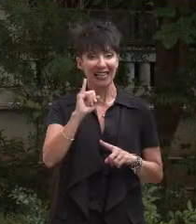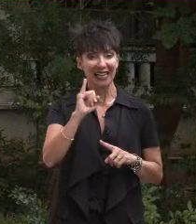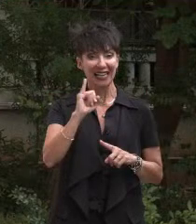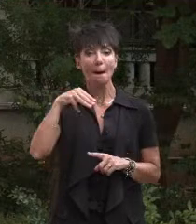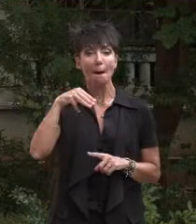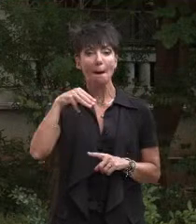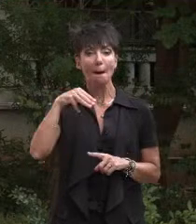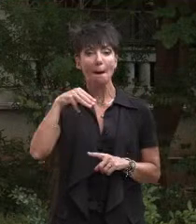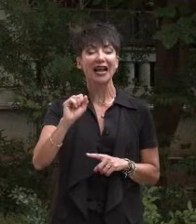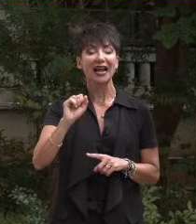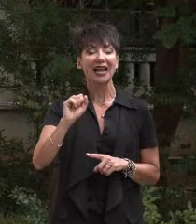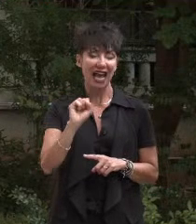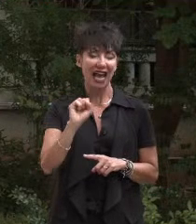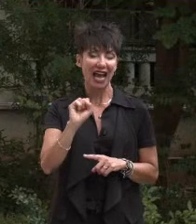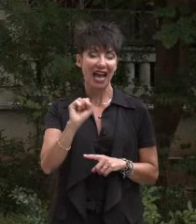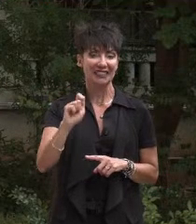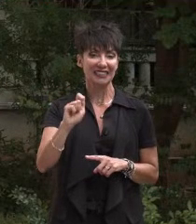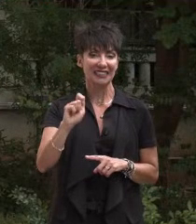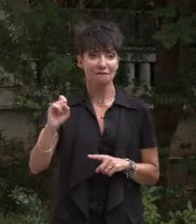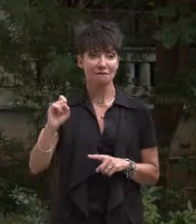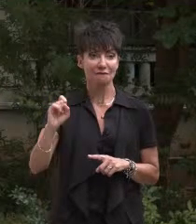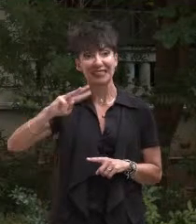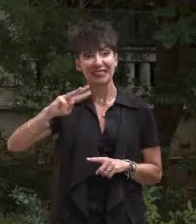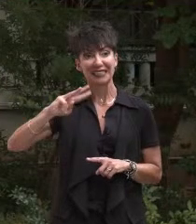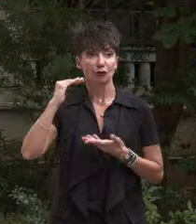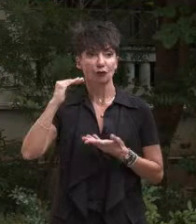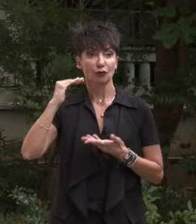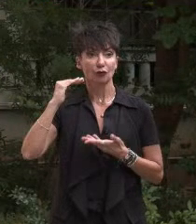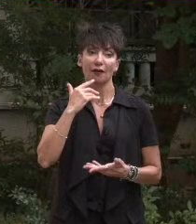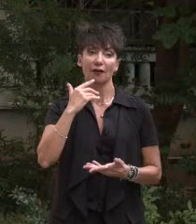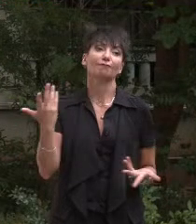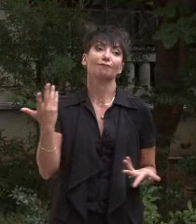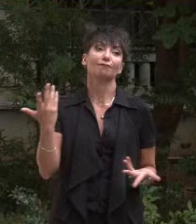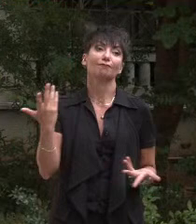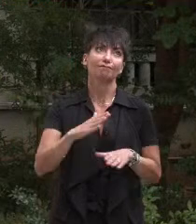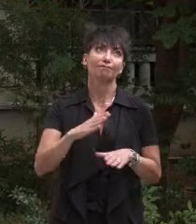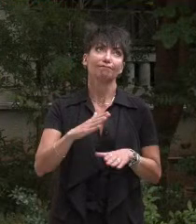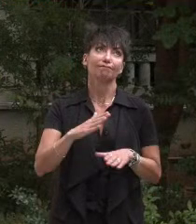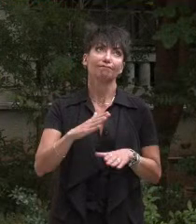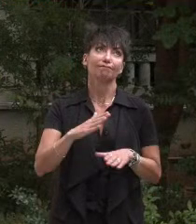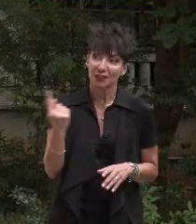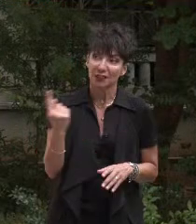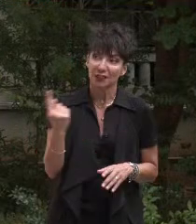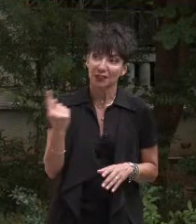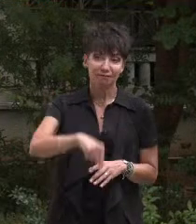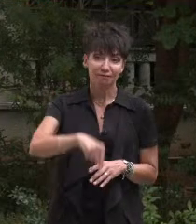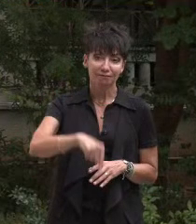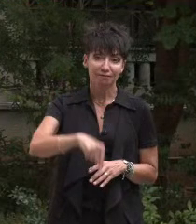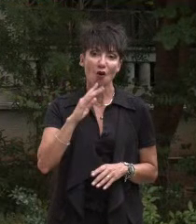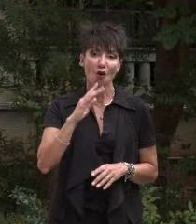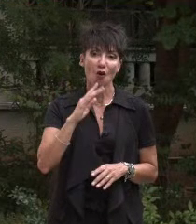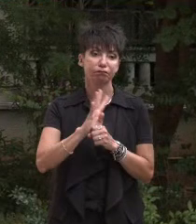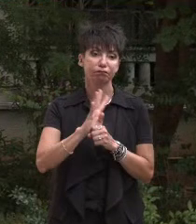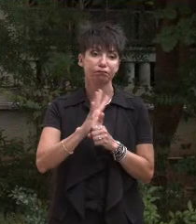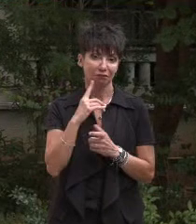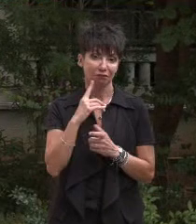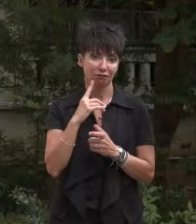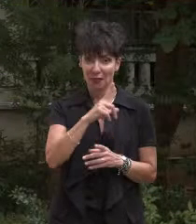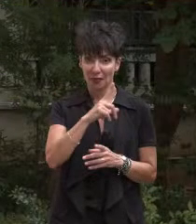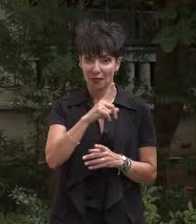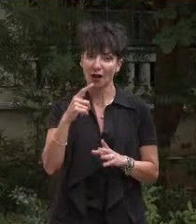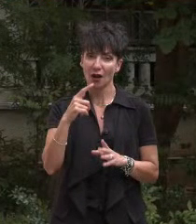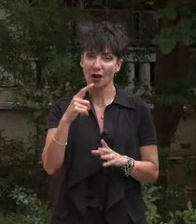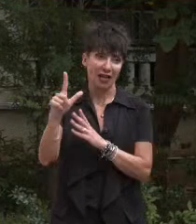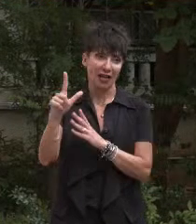Μαλαχτάρης Σάβας. Είναι το τρίτο βραβείο. Δυστυχώς, λόγω συνθήκων πανδημίας, δεν υπάρχει φυσική παρουσία των συγκεκριμένων μαθητών στην εκδήλωση. Ωστόσο, το βραβείο θα